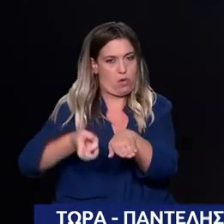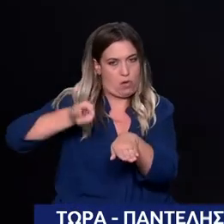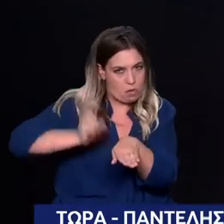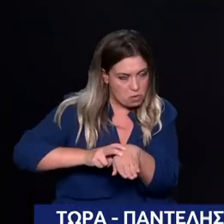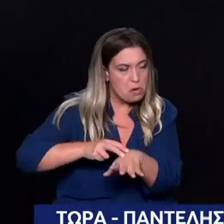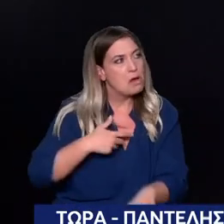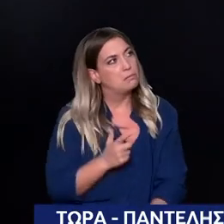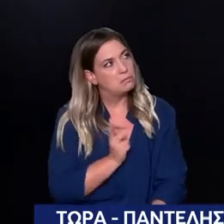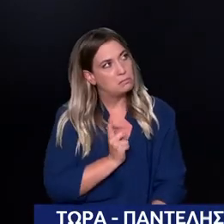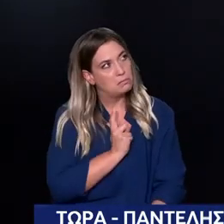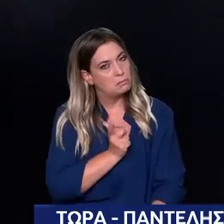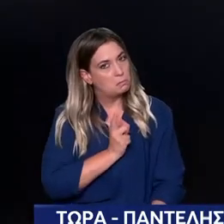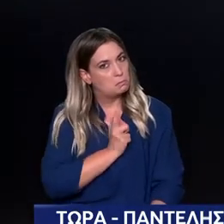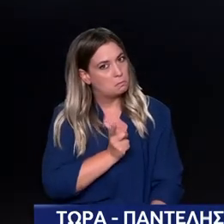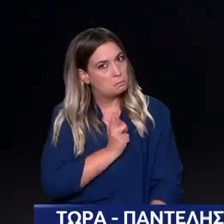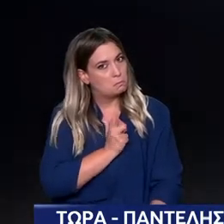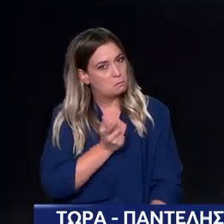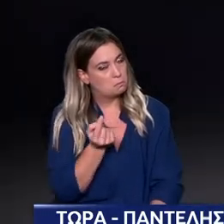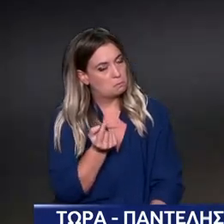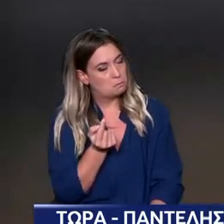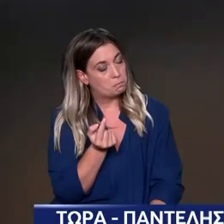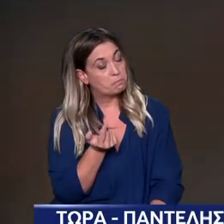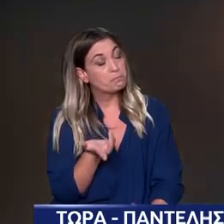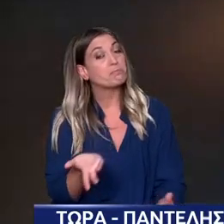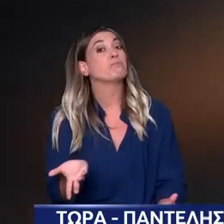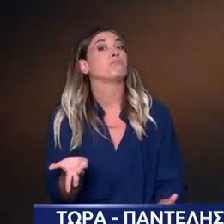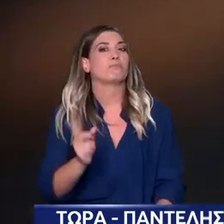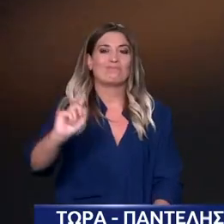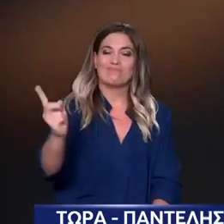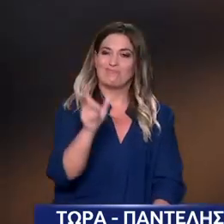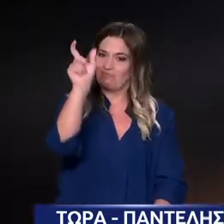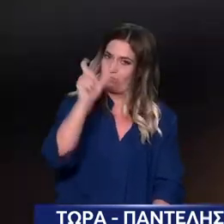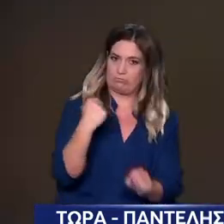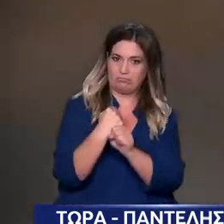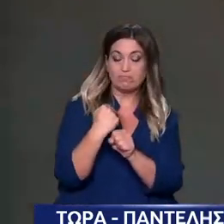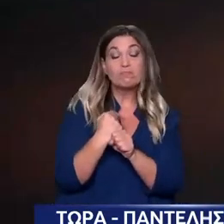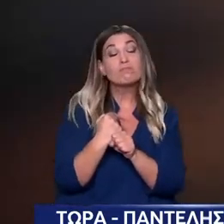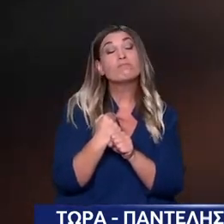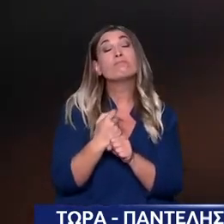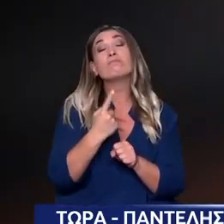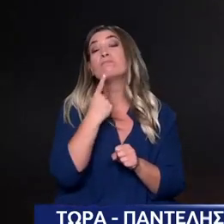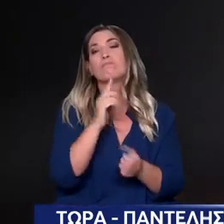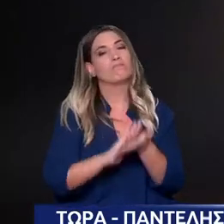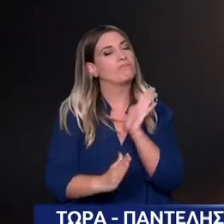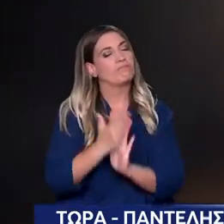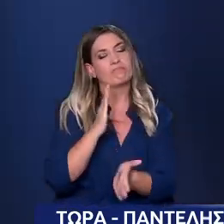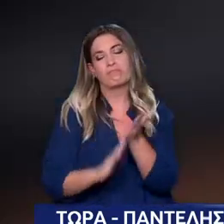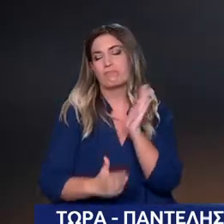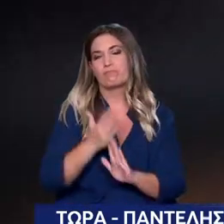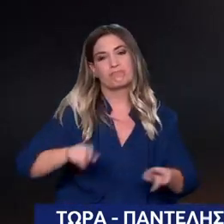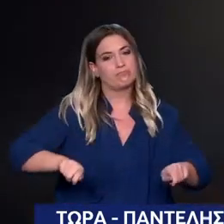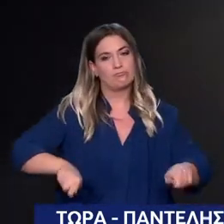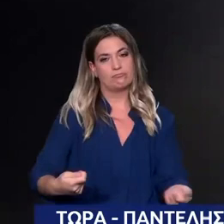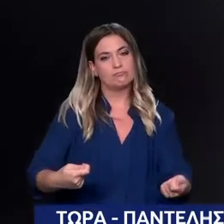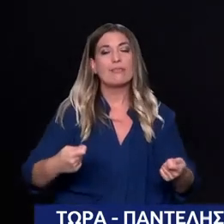Μετά από μισή ώρα ήρθε η σταθμάρχης και μας είπε ότι δεν θα έρθει τίποτα. Ο σταθμός κλείνει και στην άνοδο και